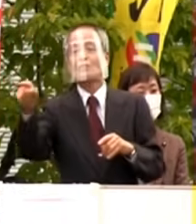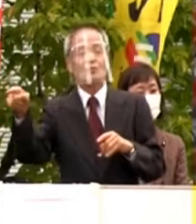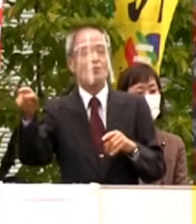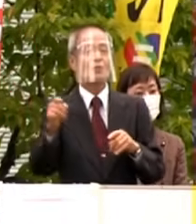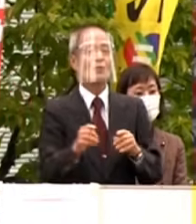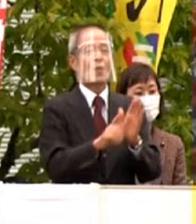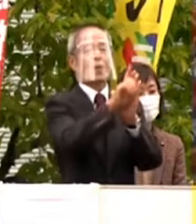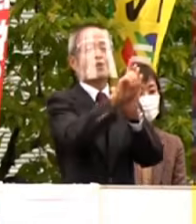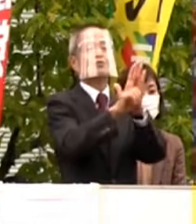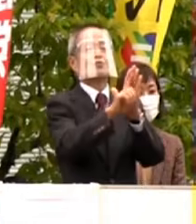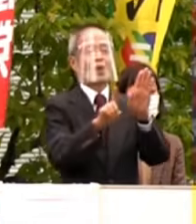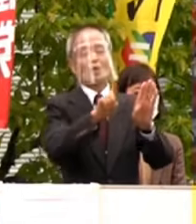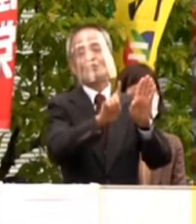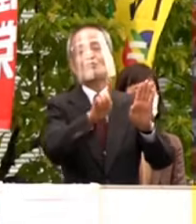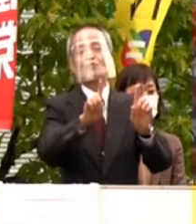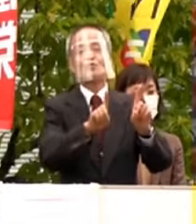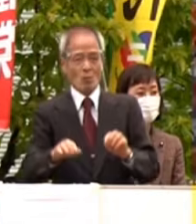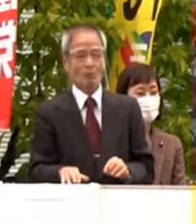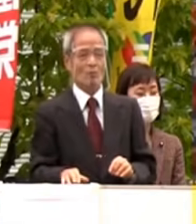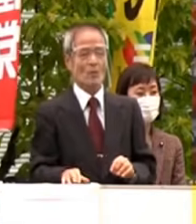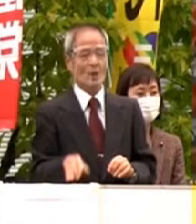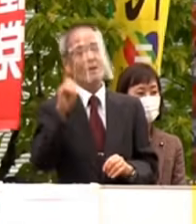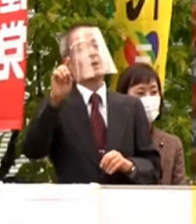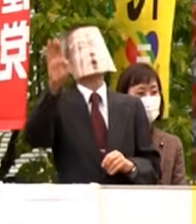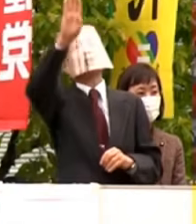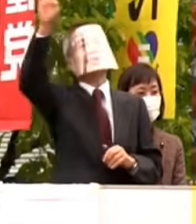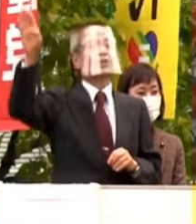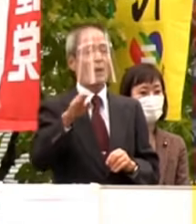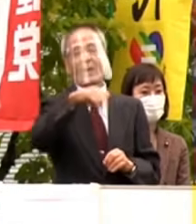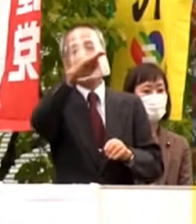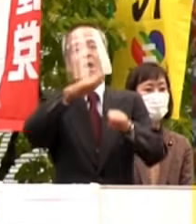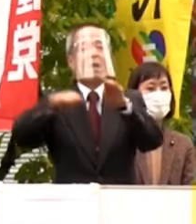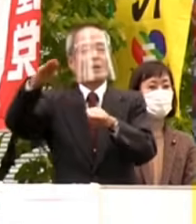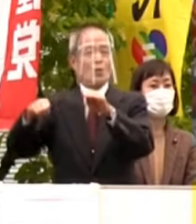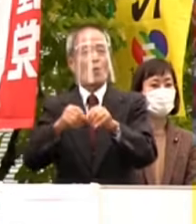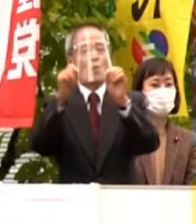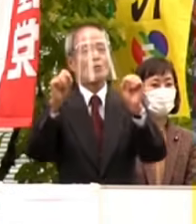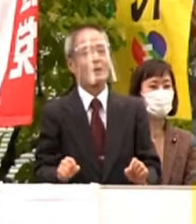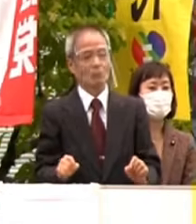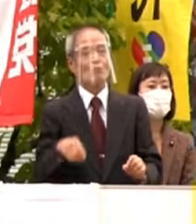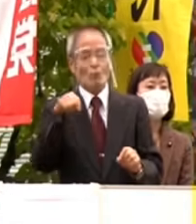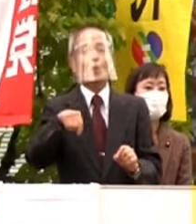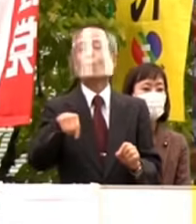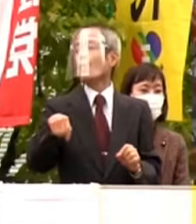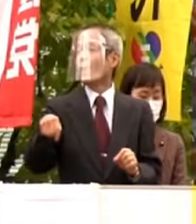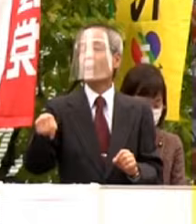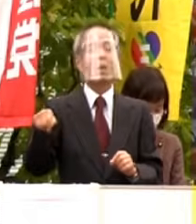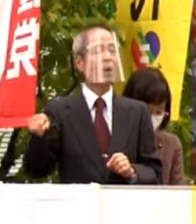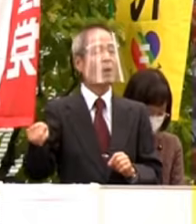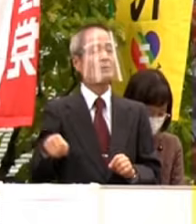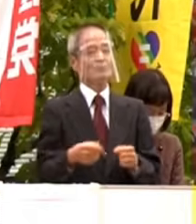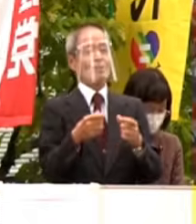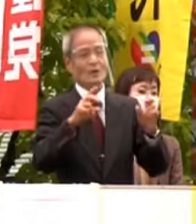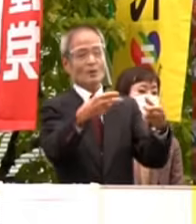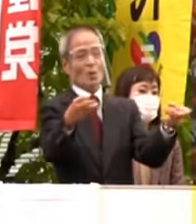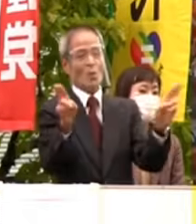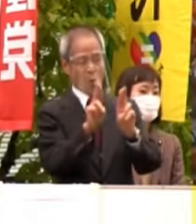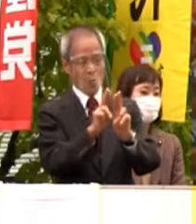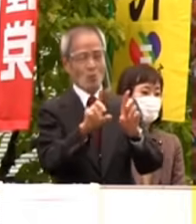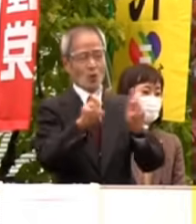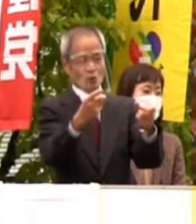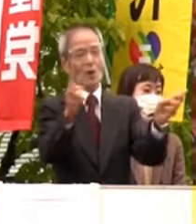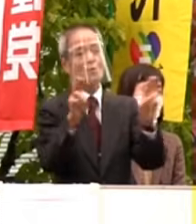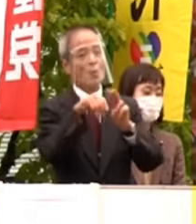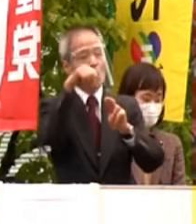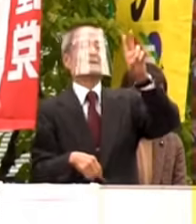危機にどれだけ真剣に取り組んでいるか、日本共産党20点満点で20点がつきました。自